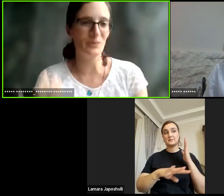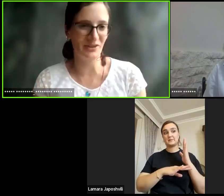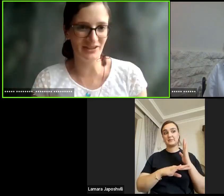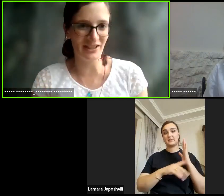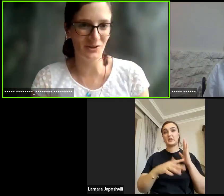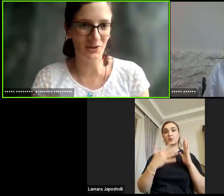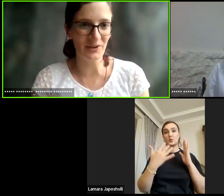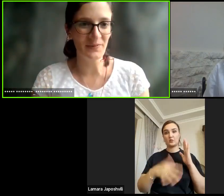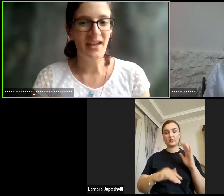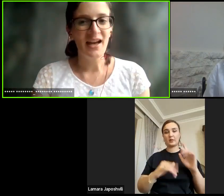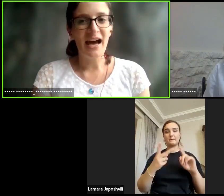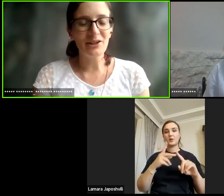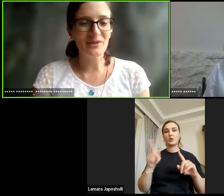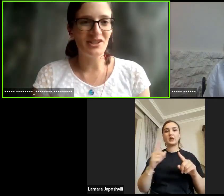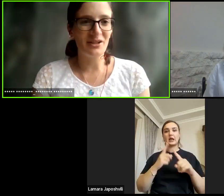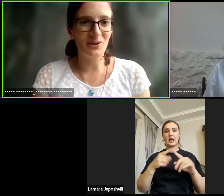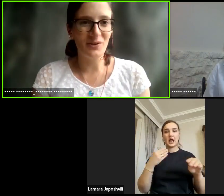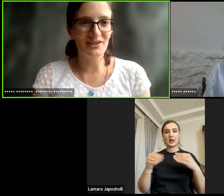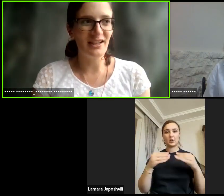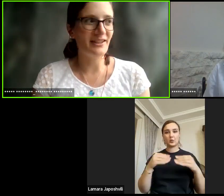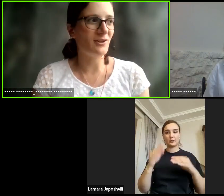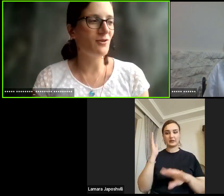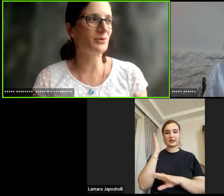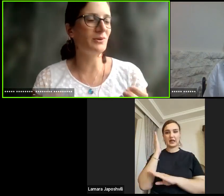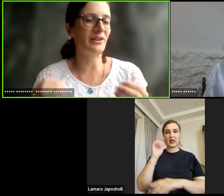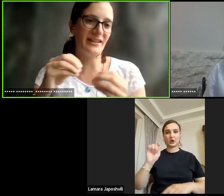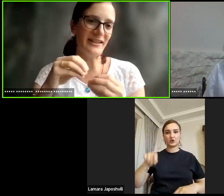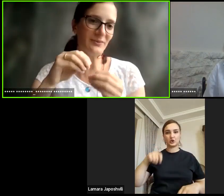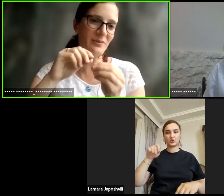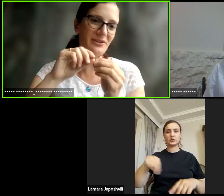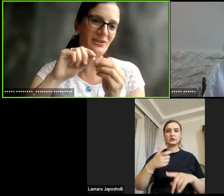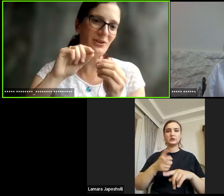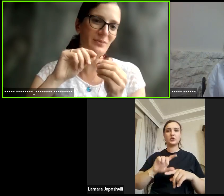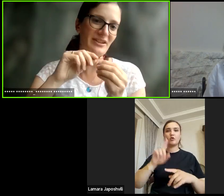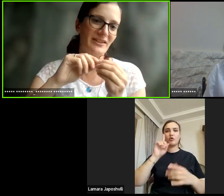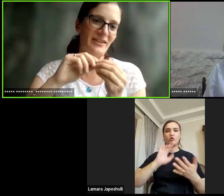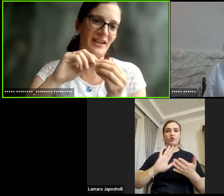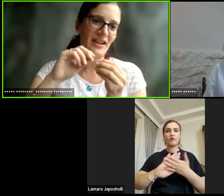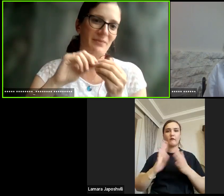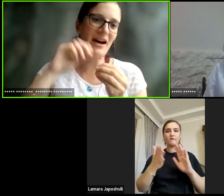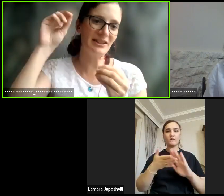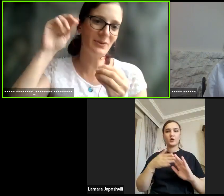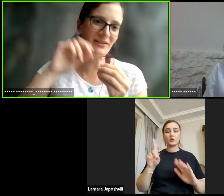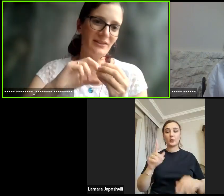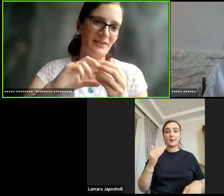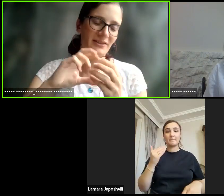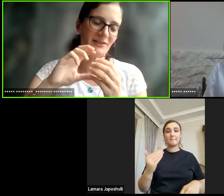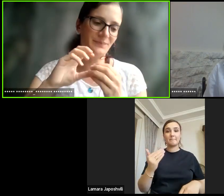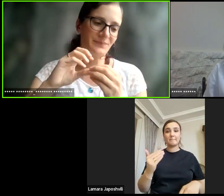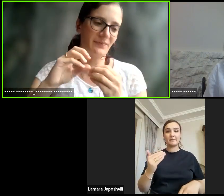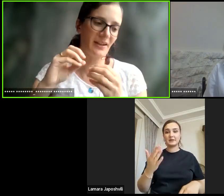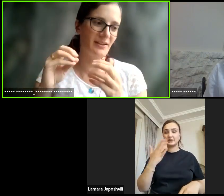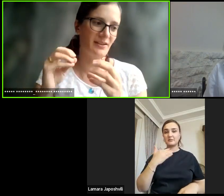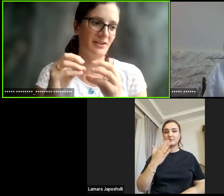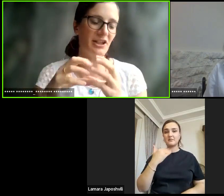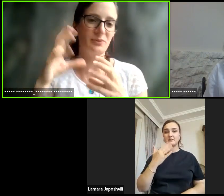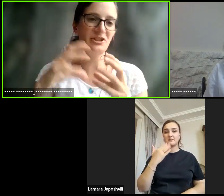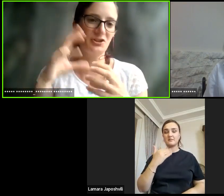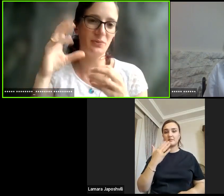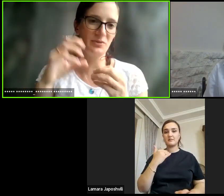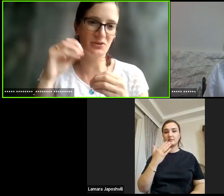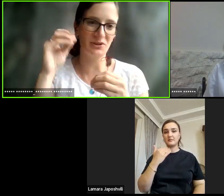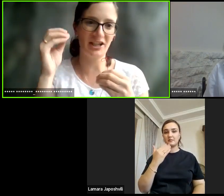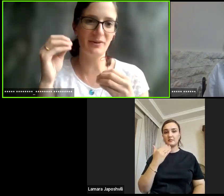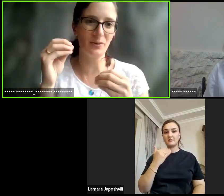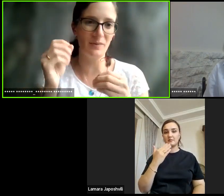განვიხილეთ ალუმინის ხელჯოხი. ალუმინის შემთხვევაში ძალიან კომფორტულია ის მომენტი, რომ მისი მარტივად